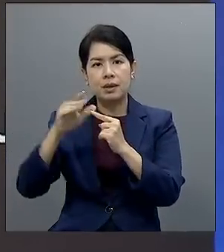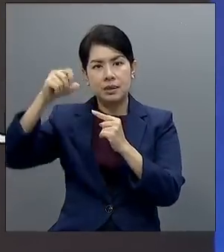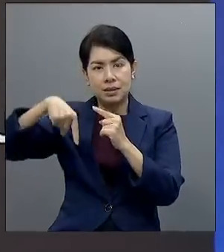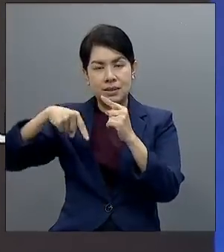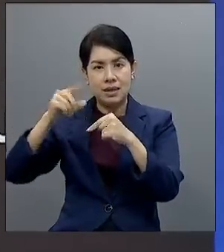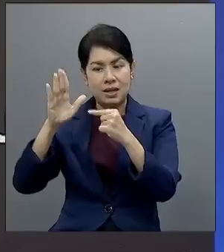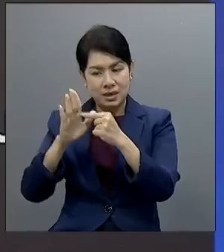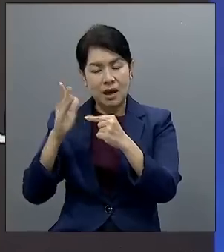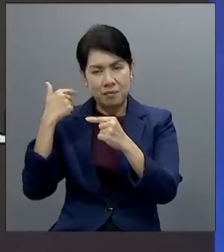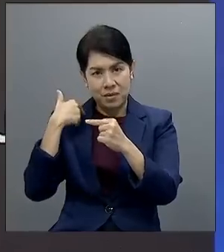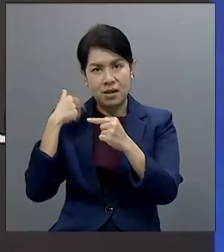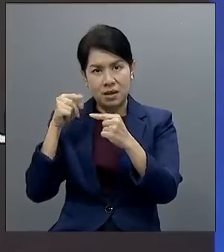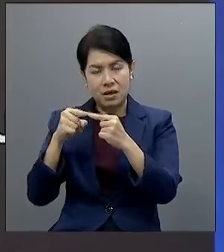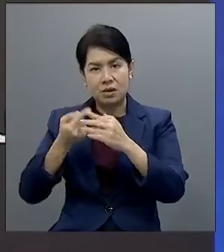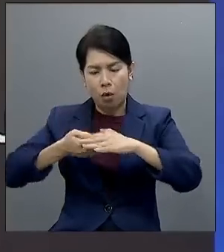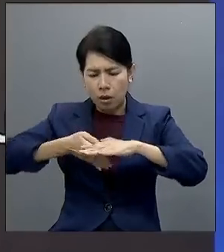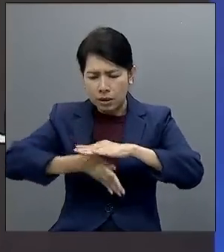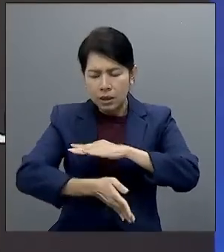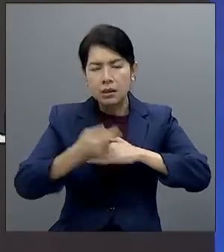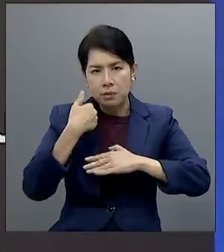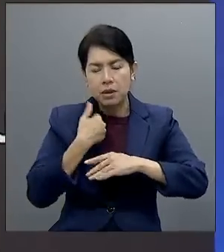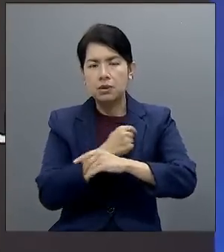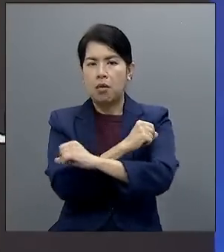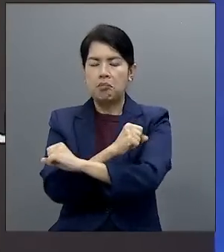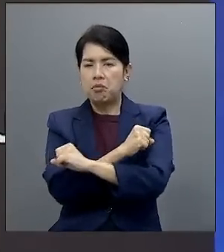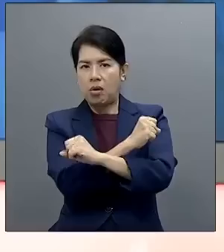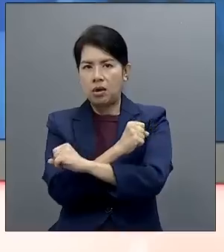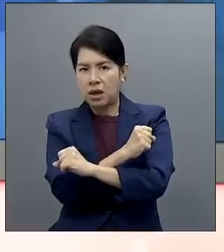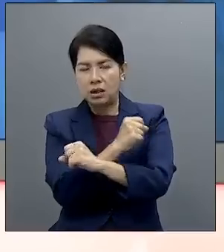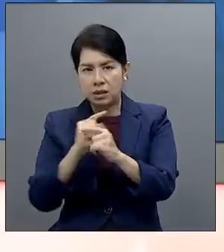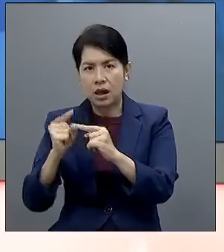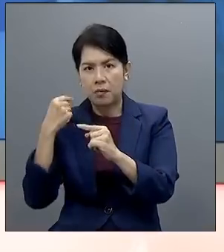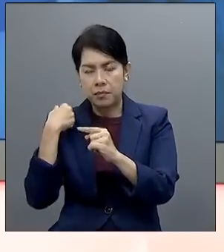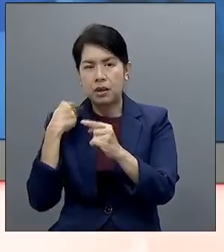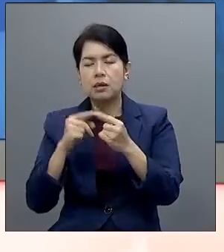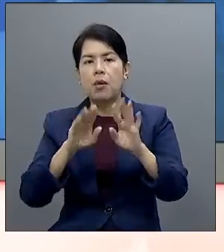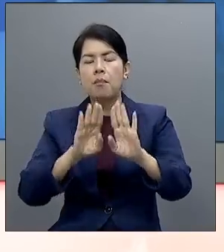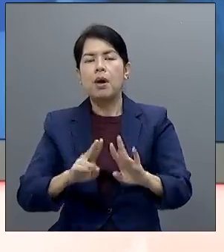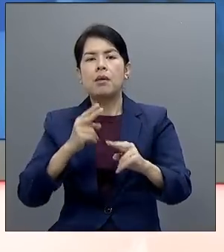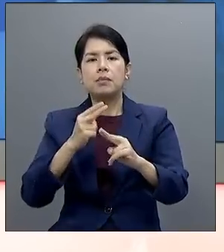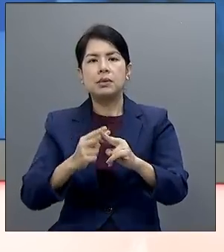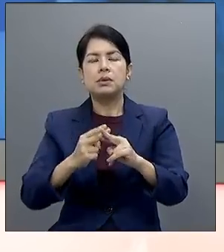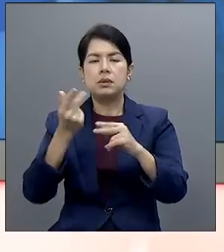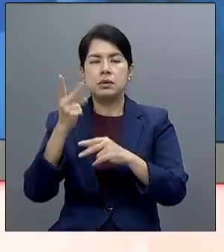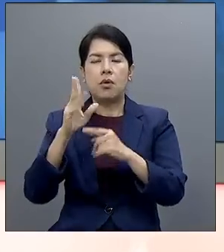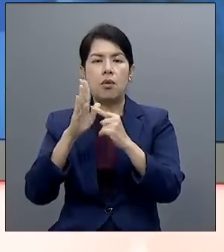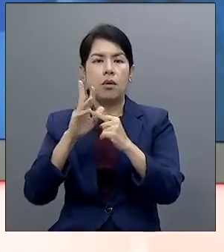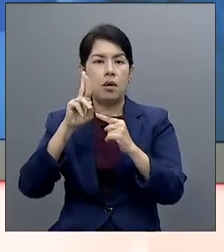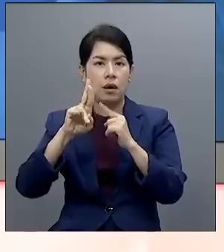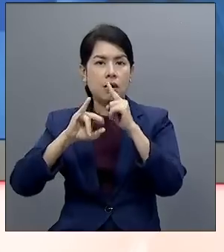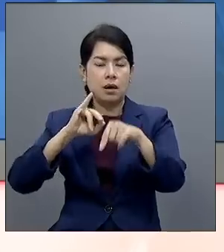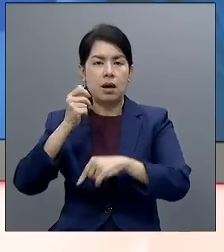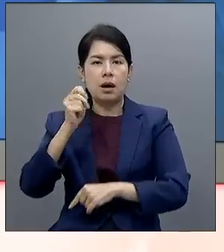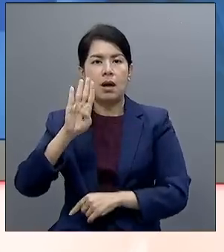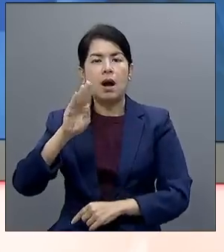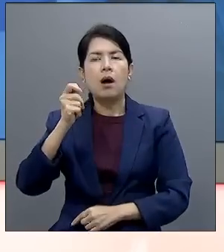แรงดันโดยเขาใช้นะคะไทเทเนียมแล้วก็เส้นใยคาร์บอนหรือว่าคาร์บอนไฟเบอร์ค่ะซึ่งจะทำให้แข็งแรงทนทานแต่ว่า